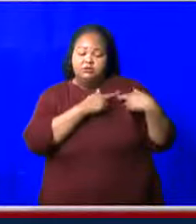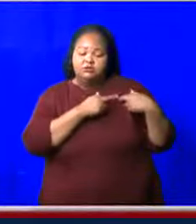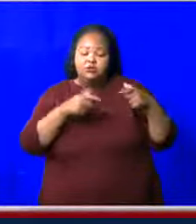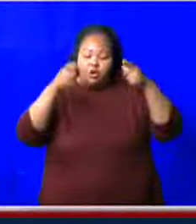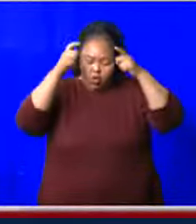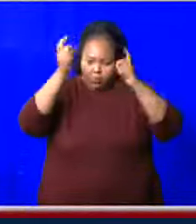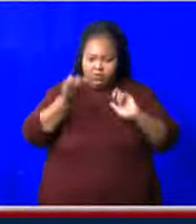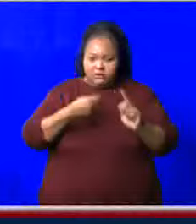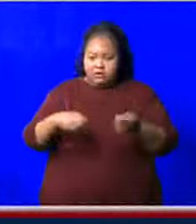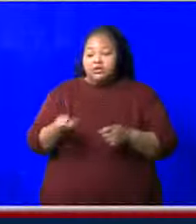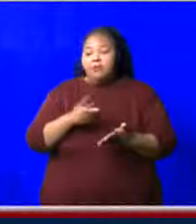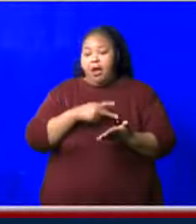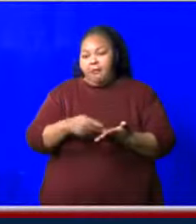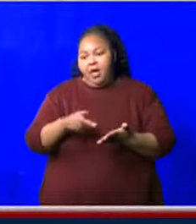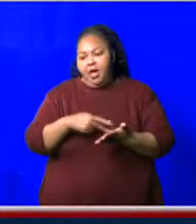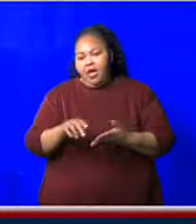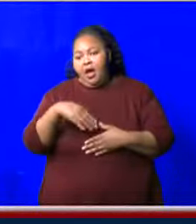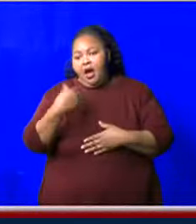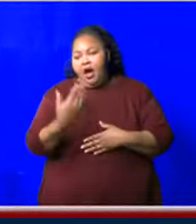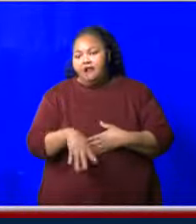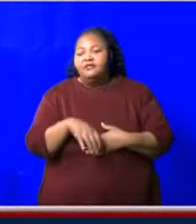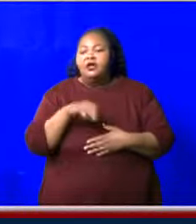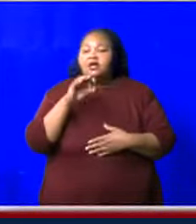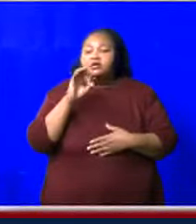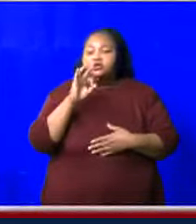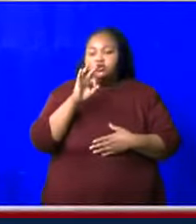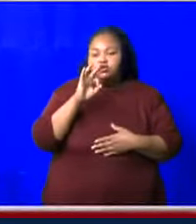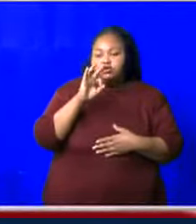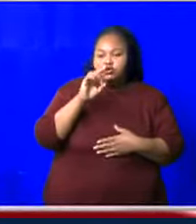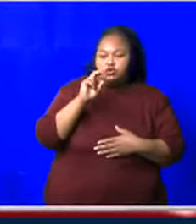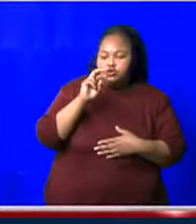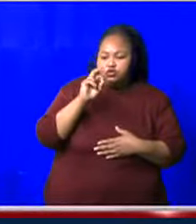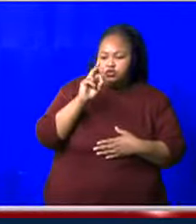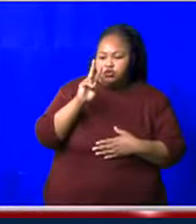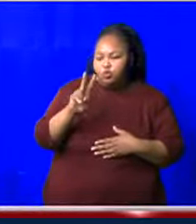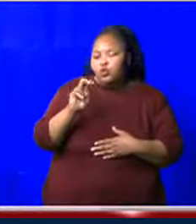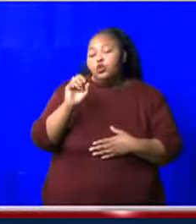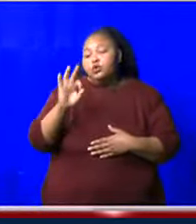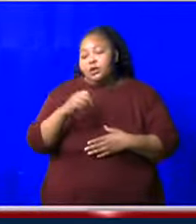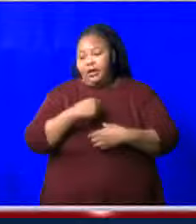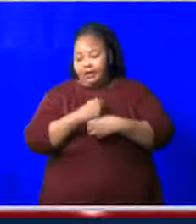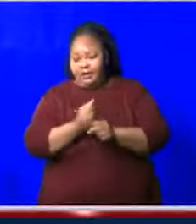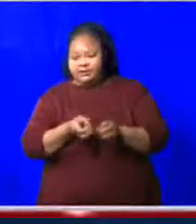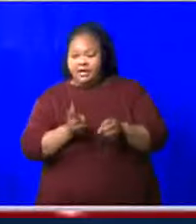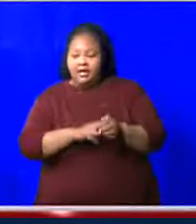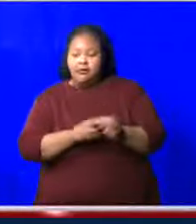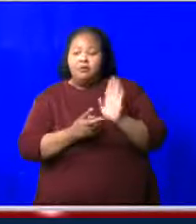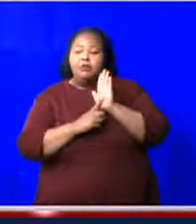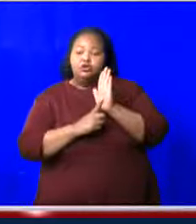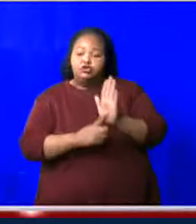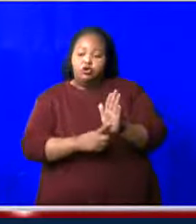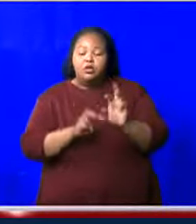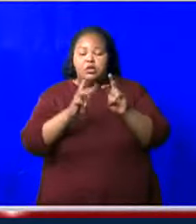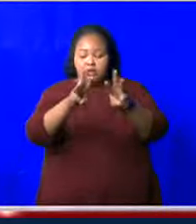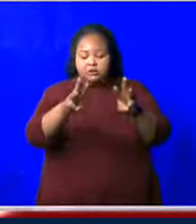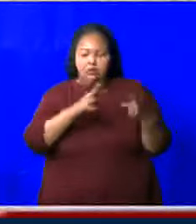kuya kulamathathu. Ingwenyama ikhonjiswe-ke nenzawo lapho tibulawelwa khona tinkomo nalapho tihlinzelwa